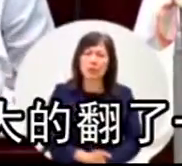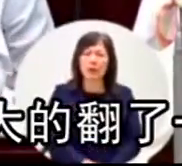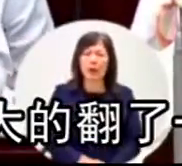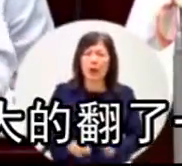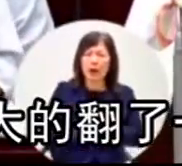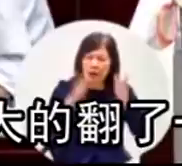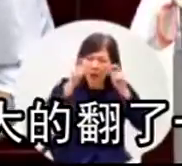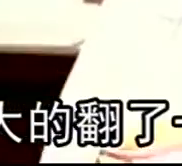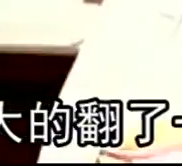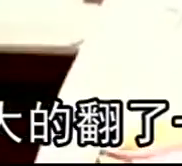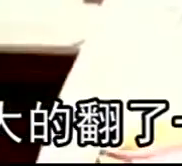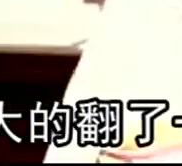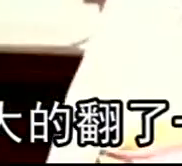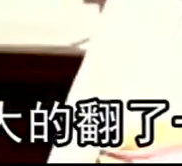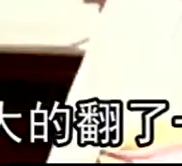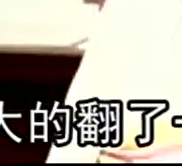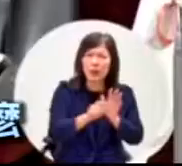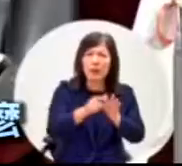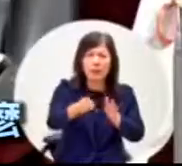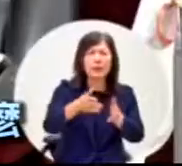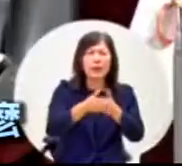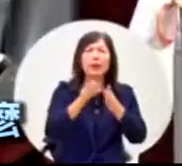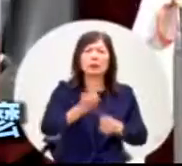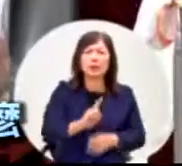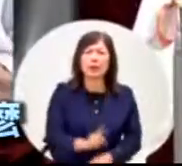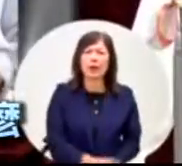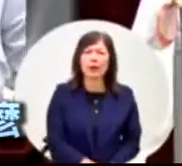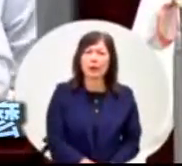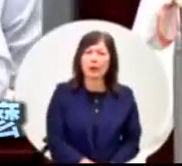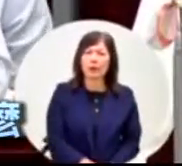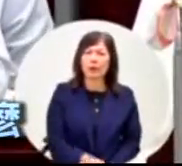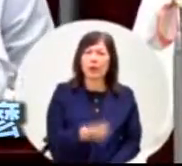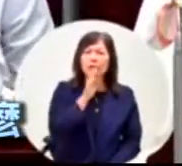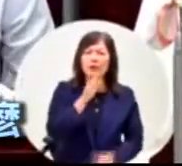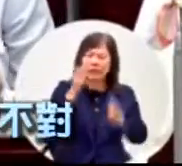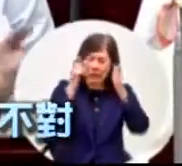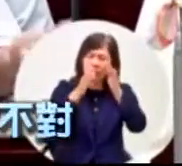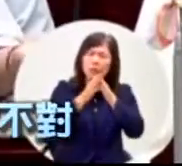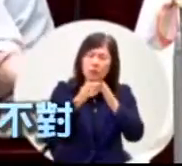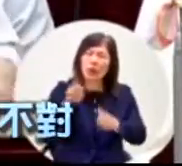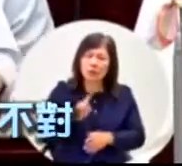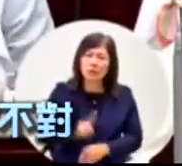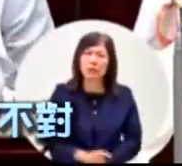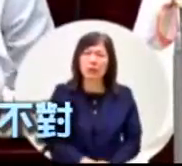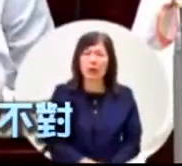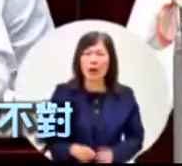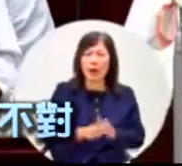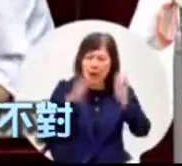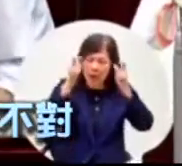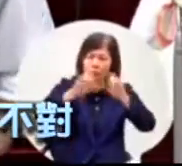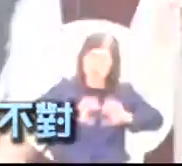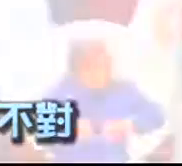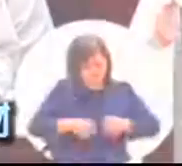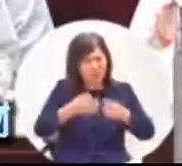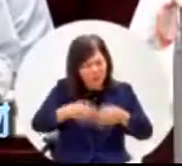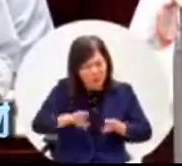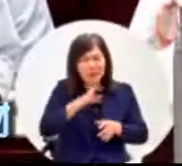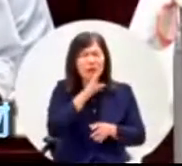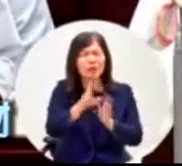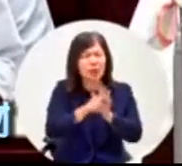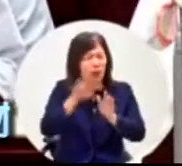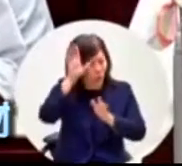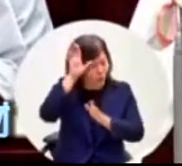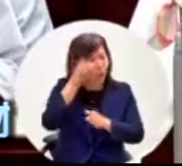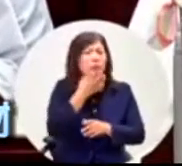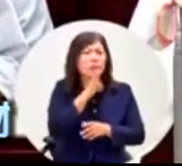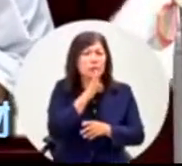大大的翻了一个白眼。 当然是高雄要什么？高雄要发财啊，对不对？我目标是高